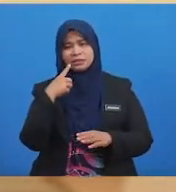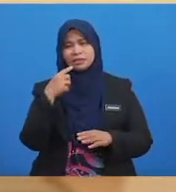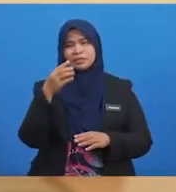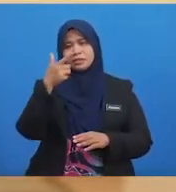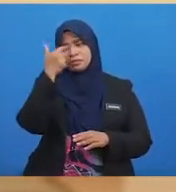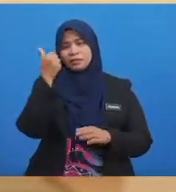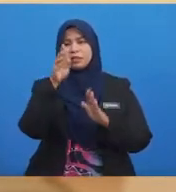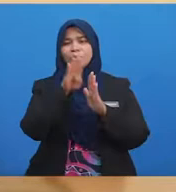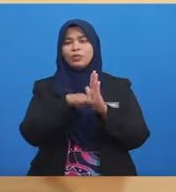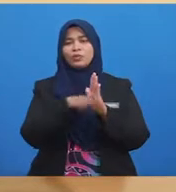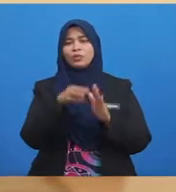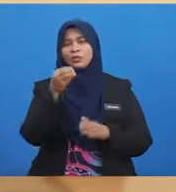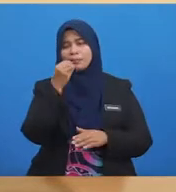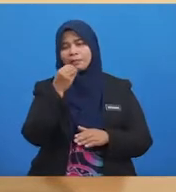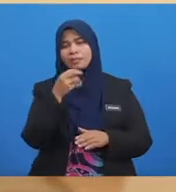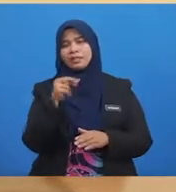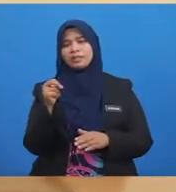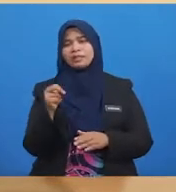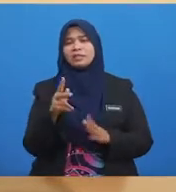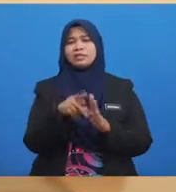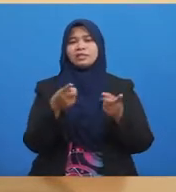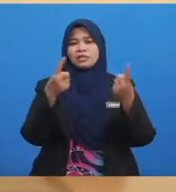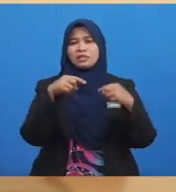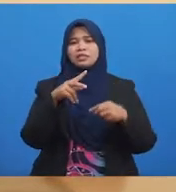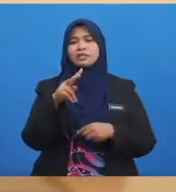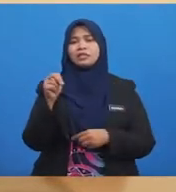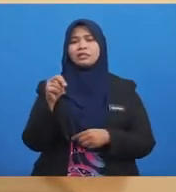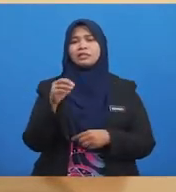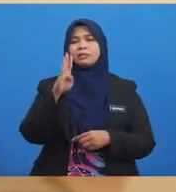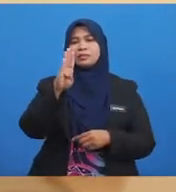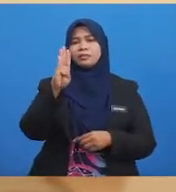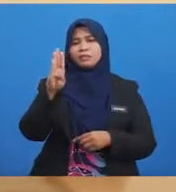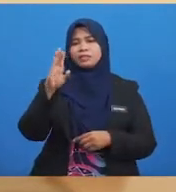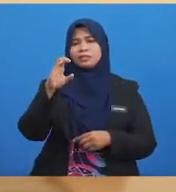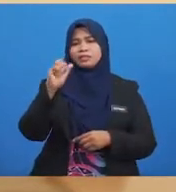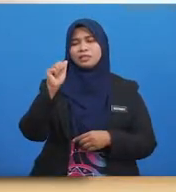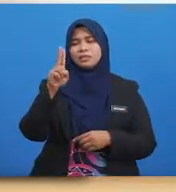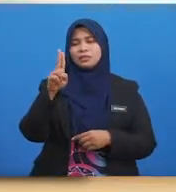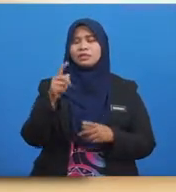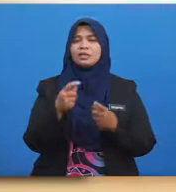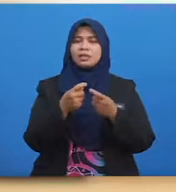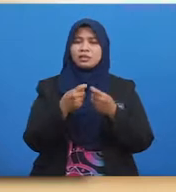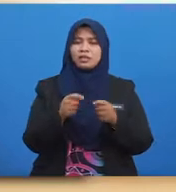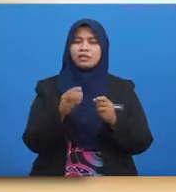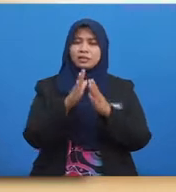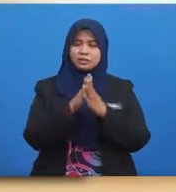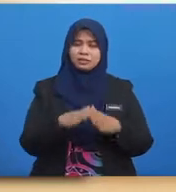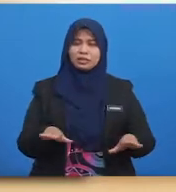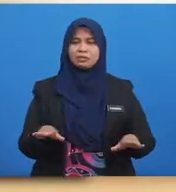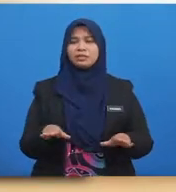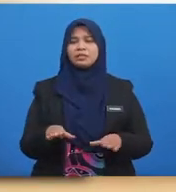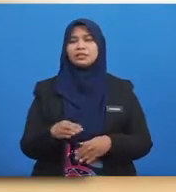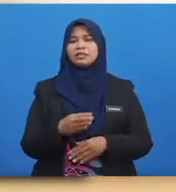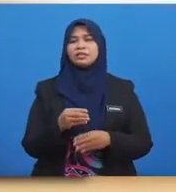BBCAU telah menenteramkan keadaan dan membawa makanan kepada mereka. Malahan,